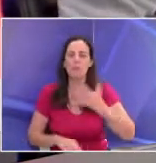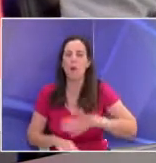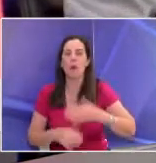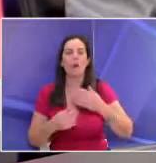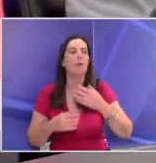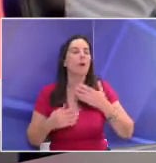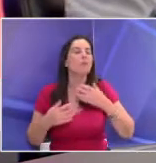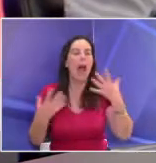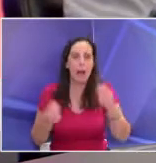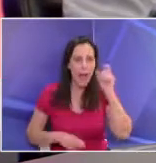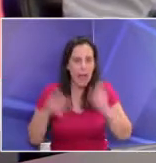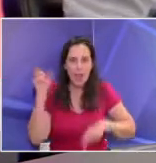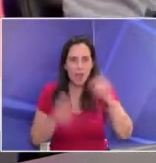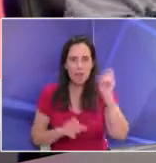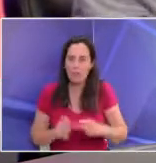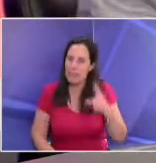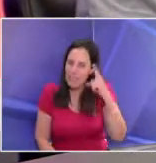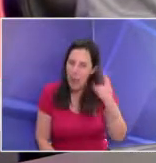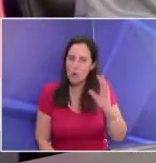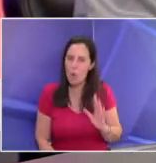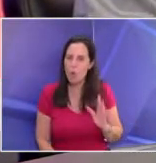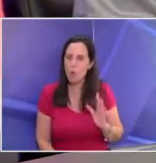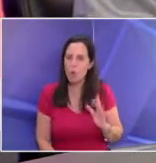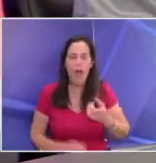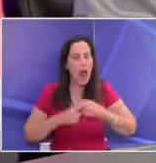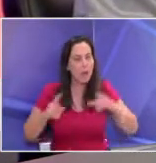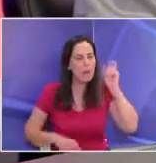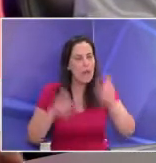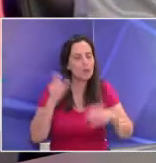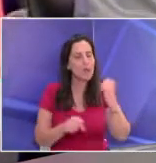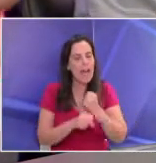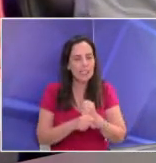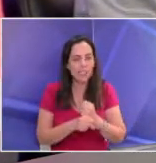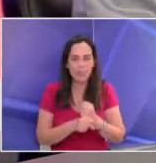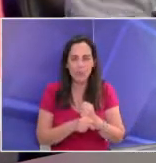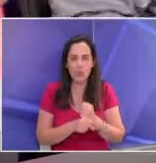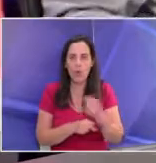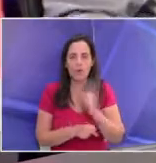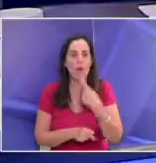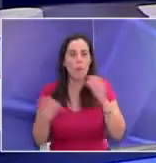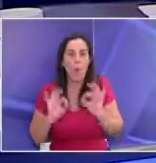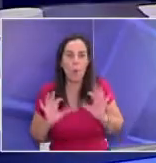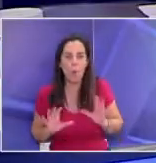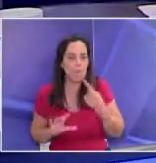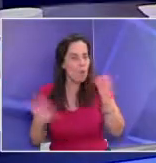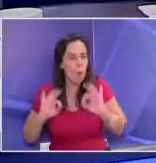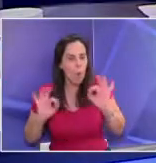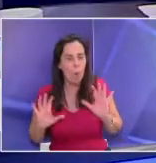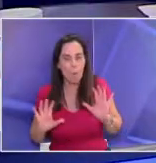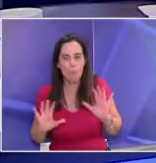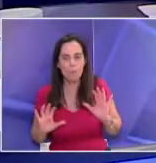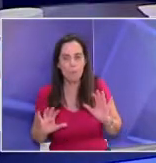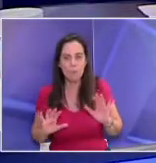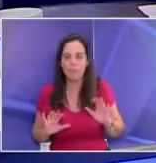עכשיו, הרבה אנשים ידעו, על כל מיני כאלה שעשו ככה, ולא דיברו, ולא דיברו, כן, נכון, נכון,